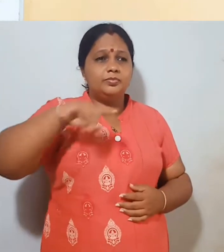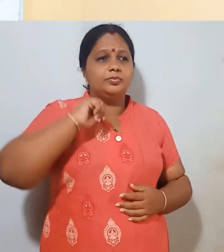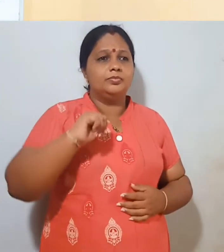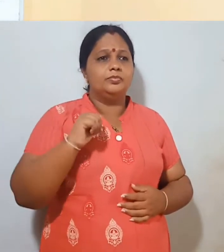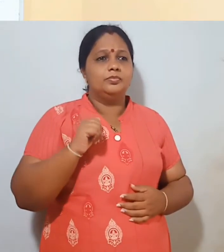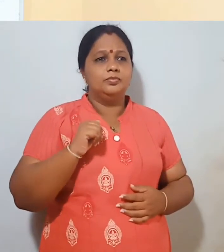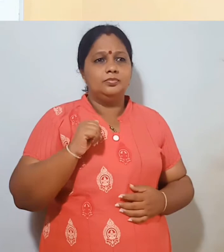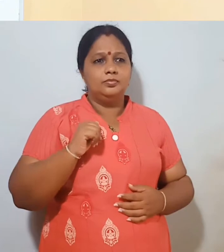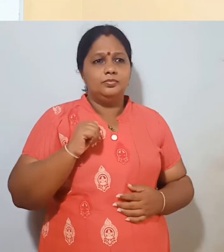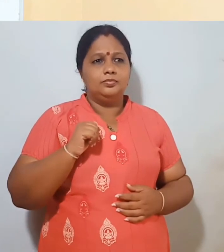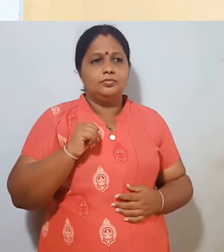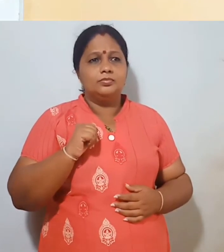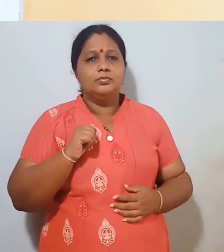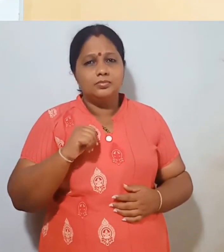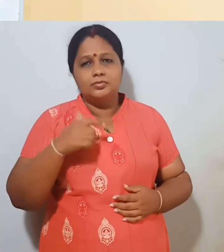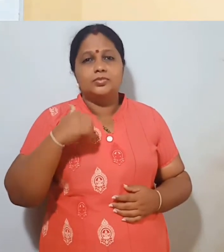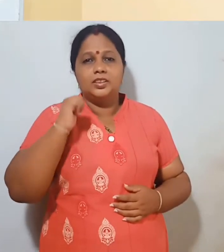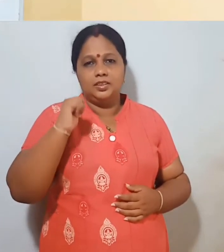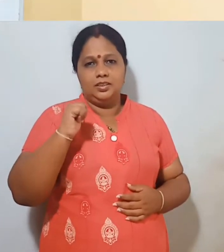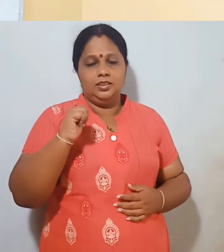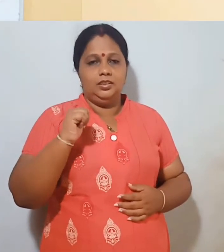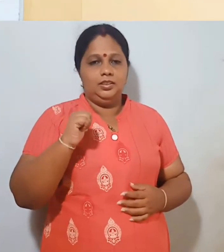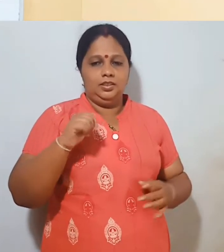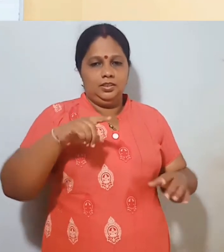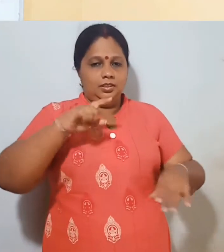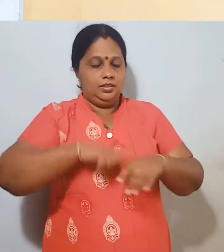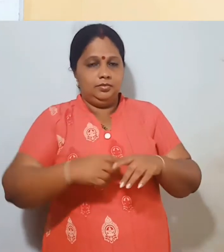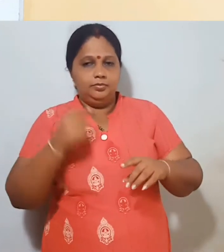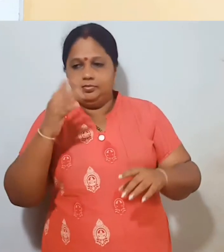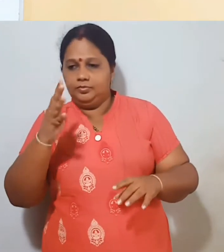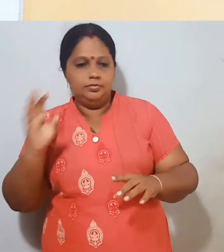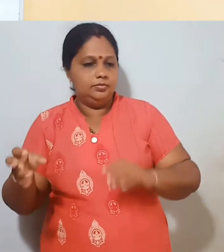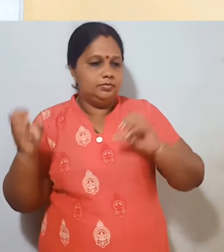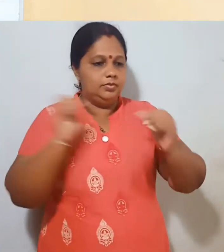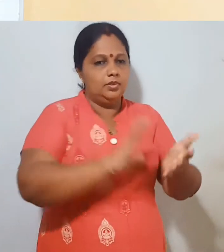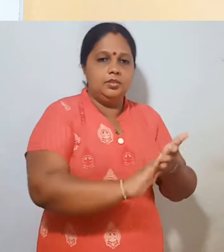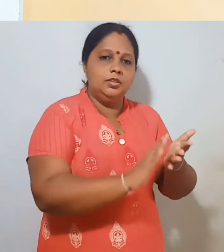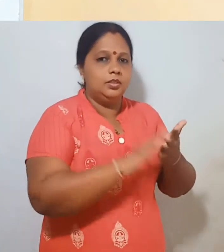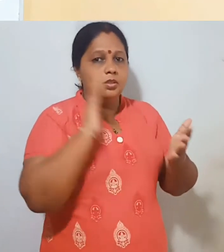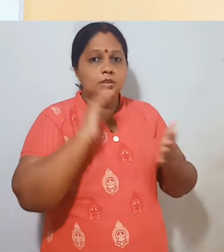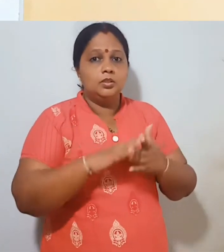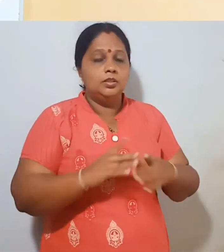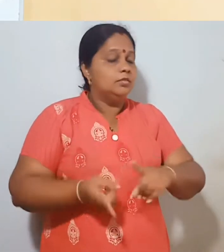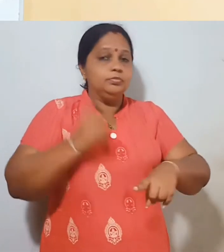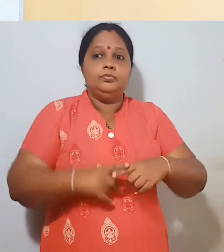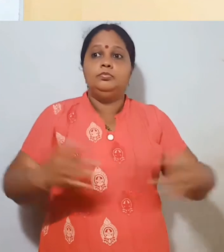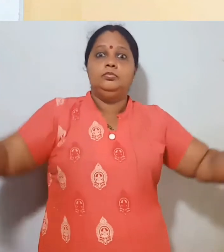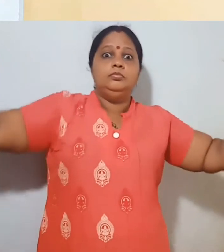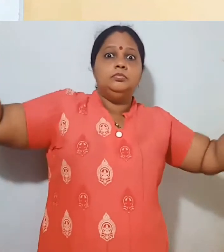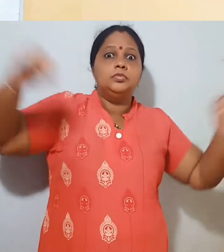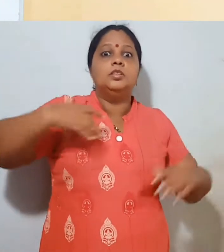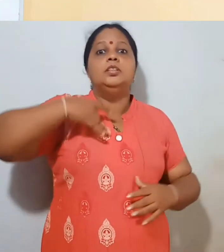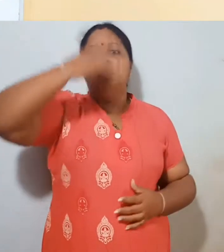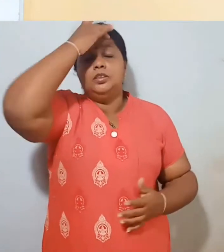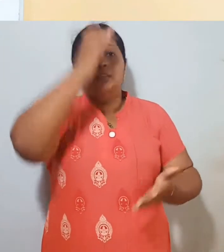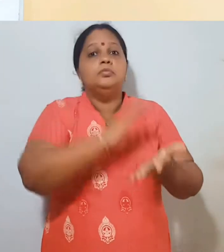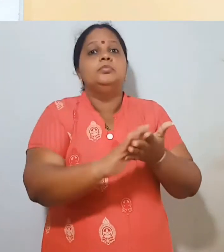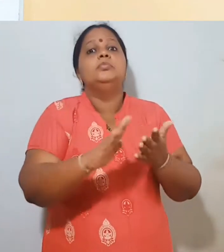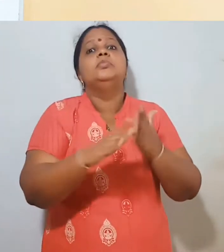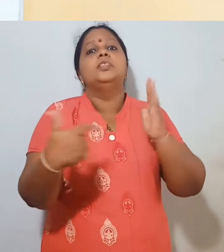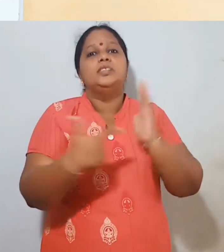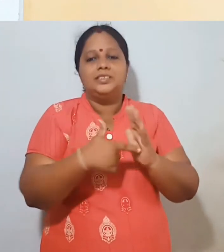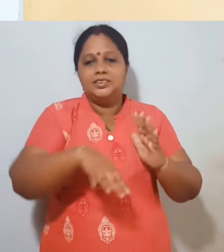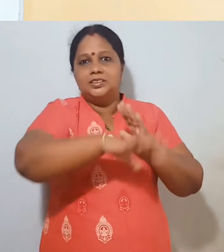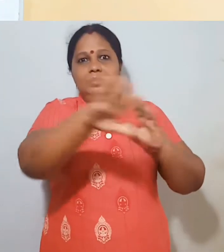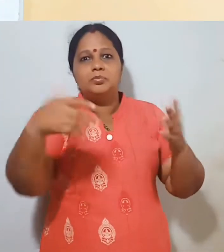அதை சமாளிக்கிறது கஷ்டமாக இருக்கலாம். ஒரு அனர்த்தம் நடக்கக்குள்ள, ஒரு பாரிய விபத்து நடக்கக்குள்ள